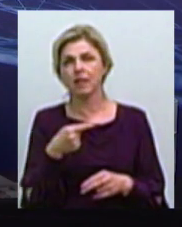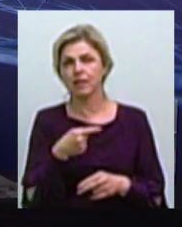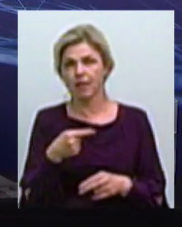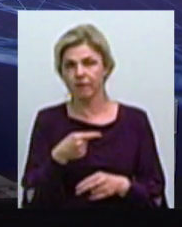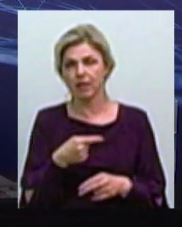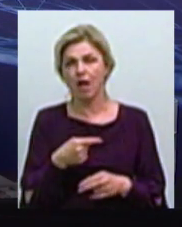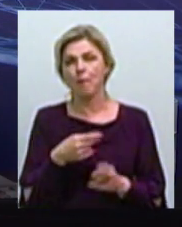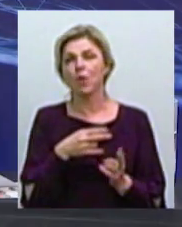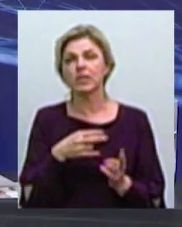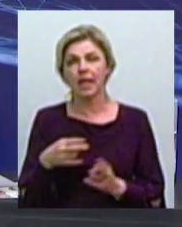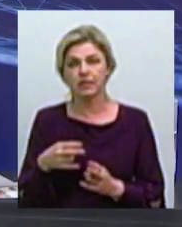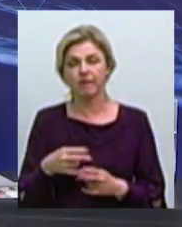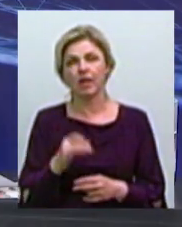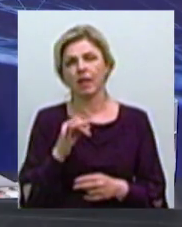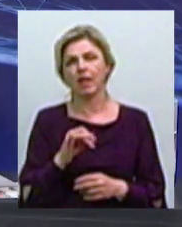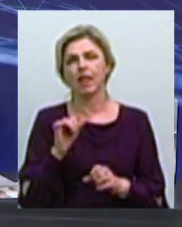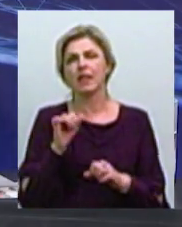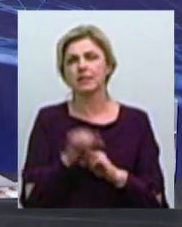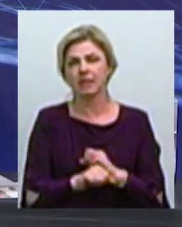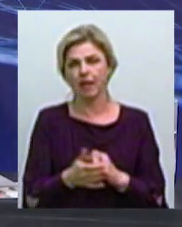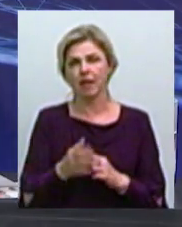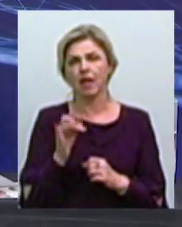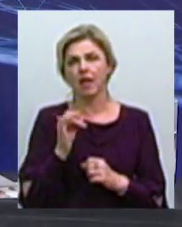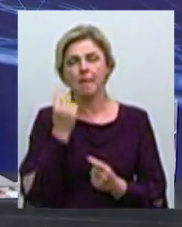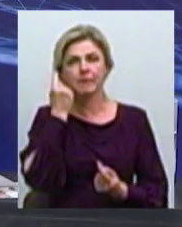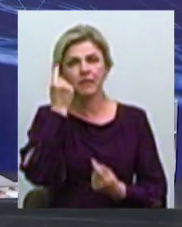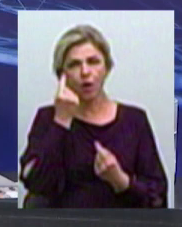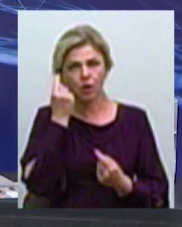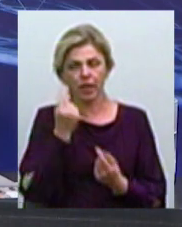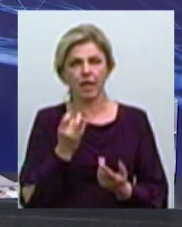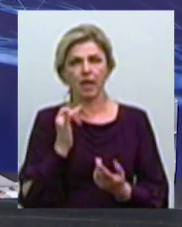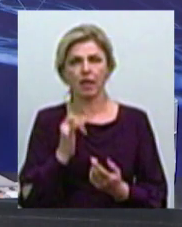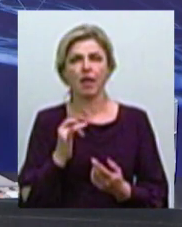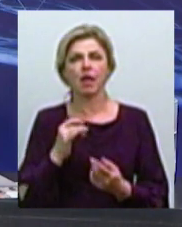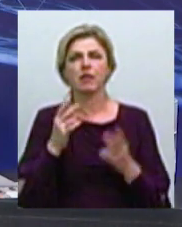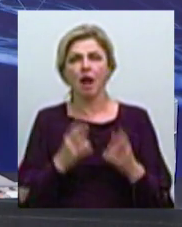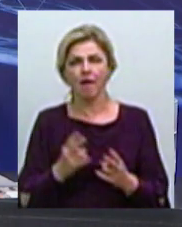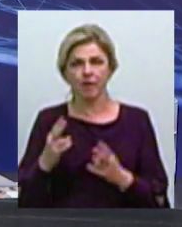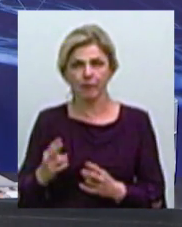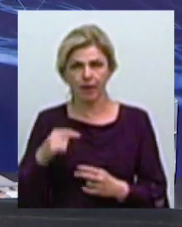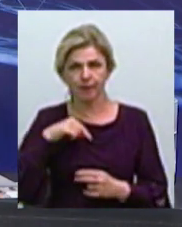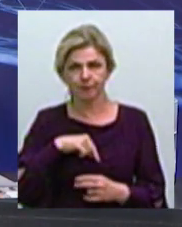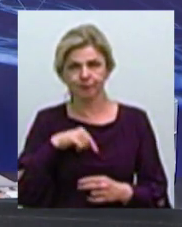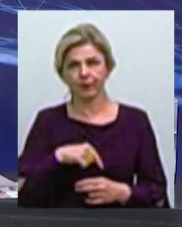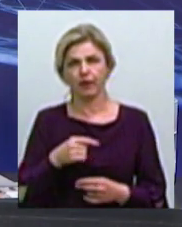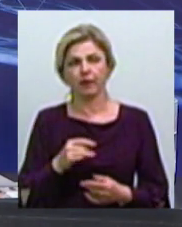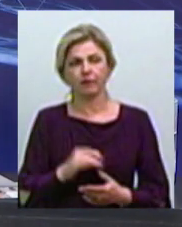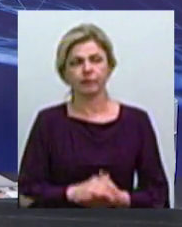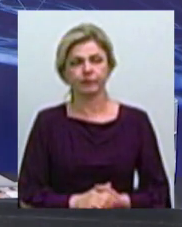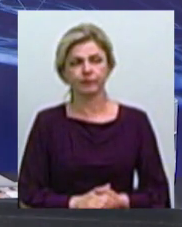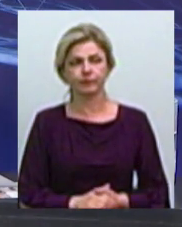негативных последствий. Это и насилие, это и психологические травмы в том числе. Это